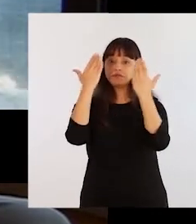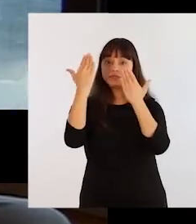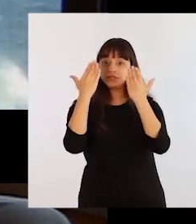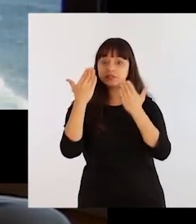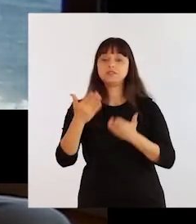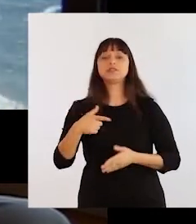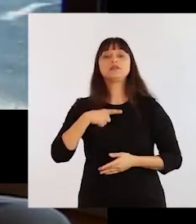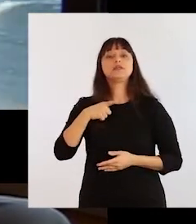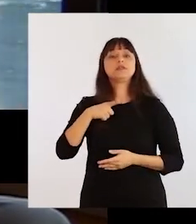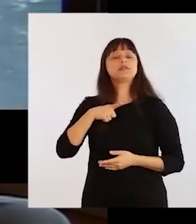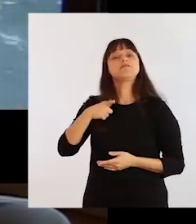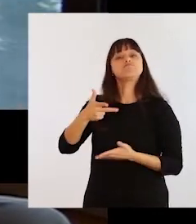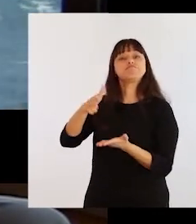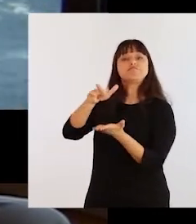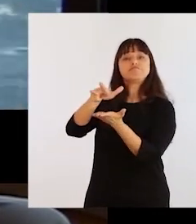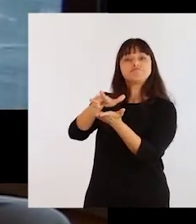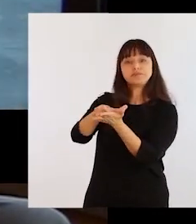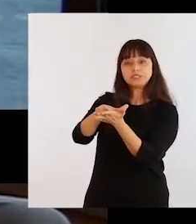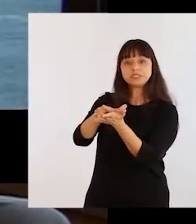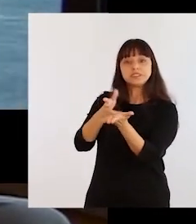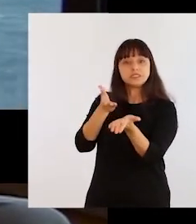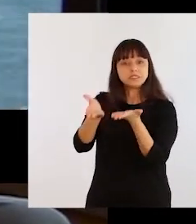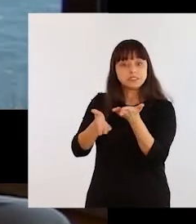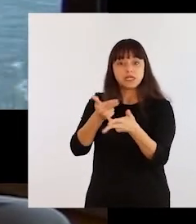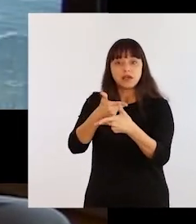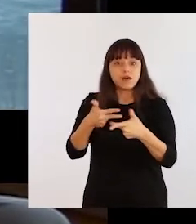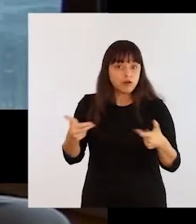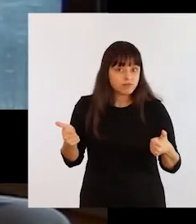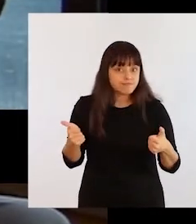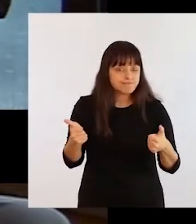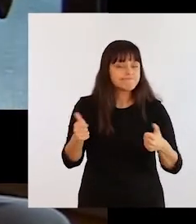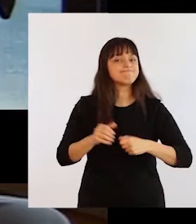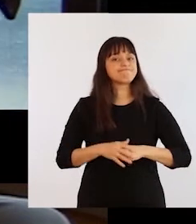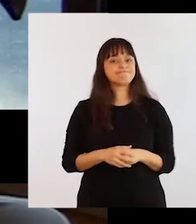aux psychiatres, aux psychanalystes,